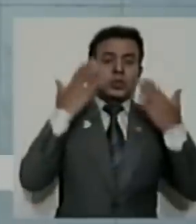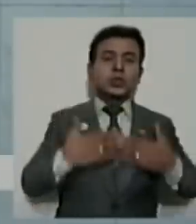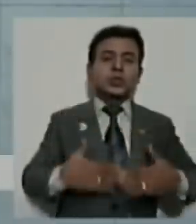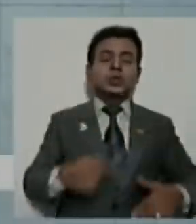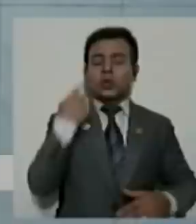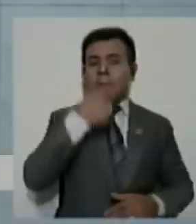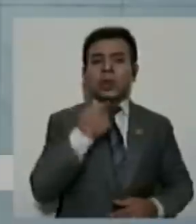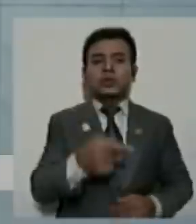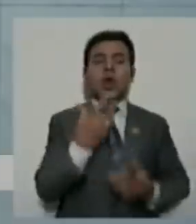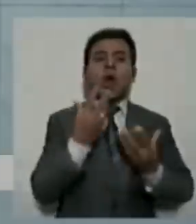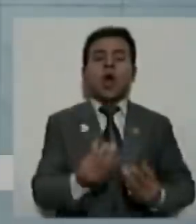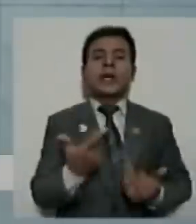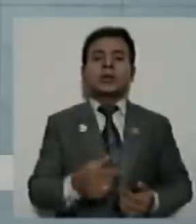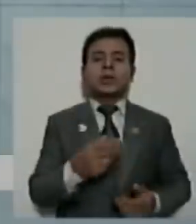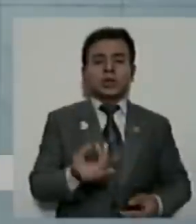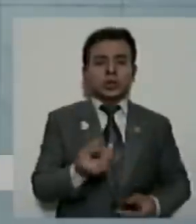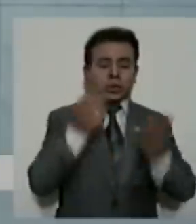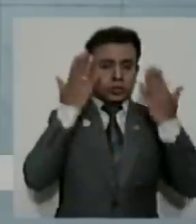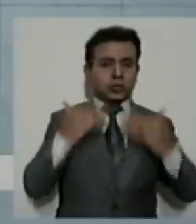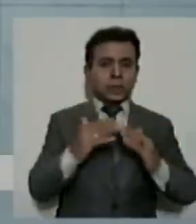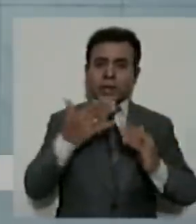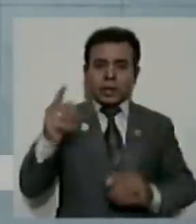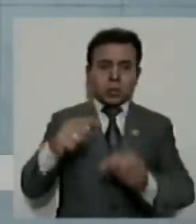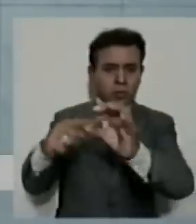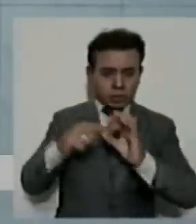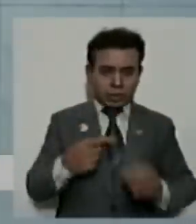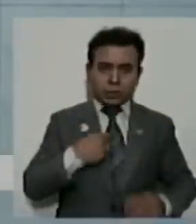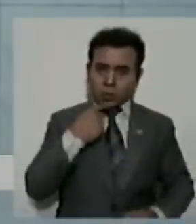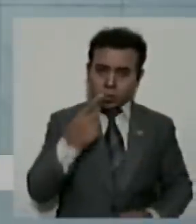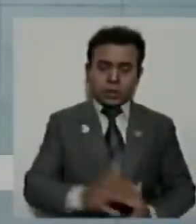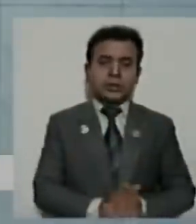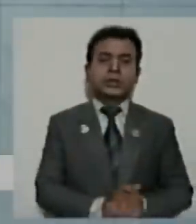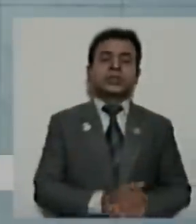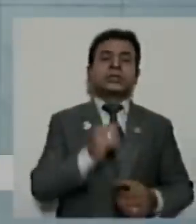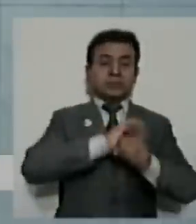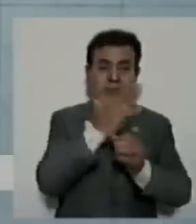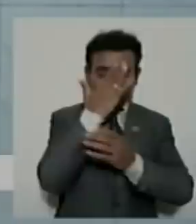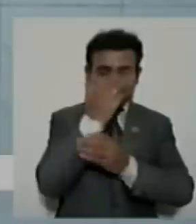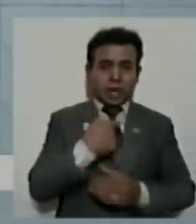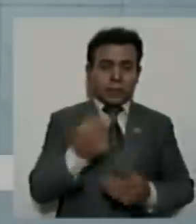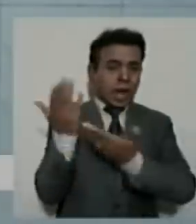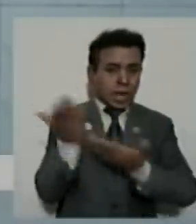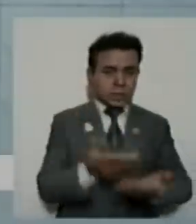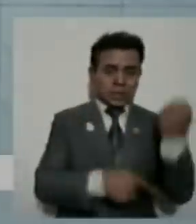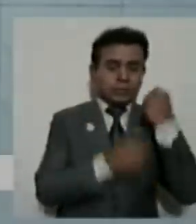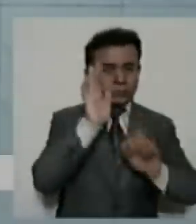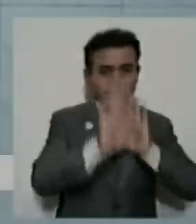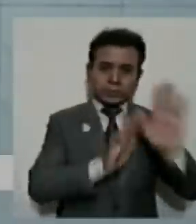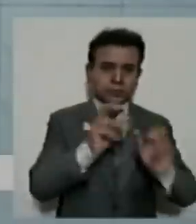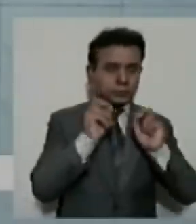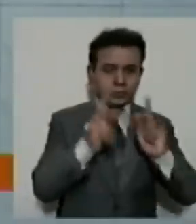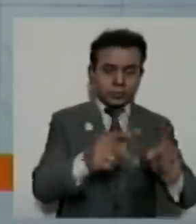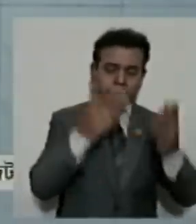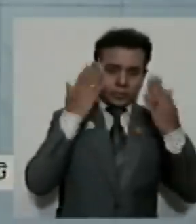এবং লক্ষণ নিয়েই তারা 14-15 দিন পর্যন্ত থাকেন, তারপরে তাদের এই লক্ষণ বা উপসর্গ কমতে শুরু করে এবং